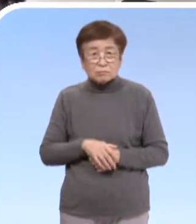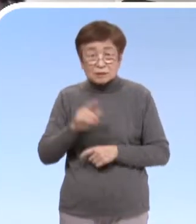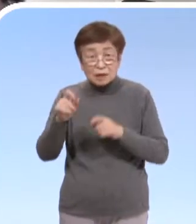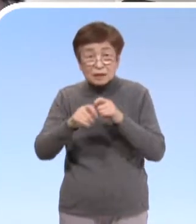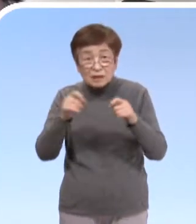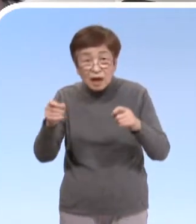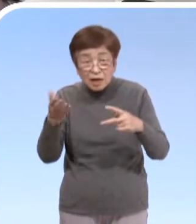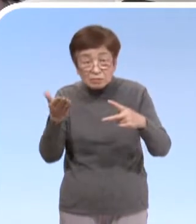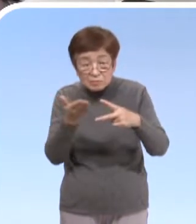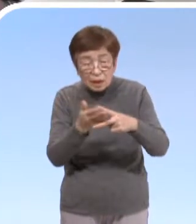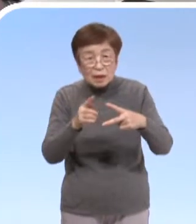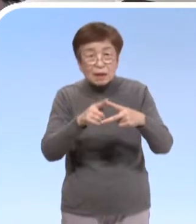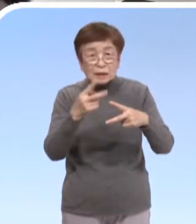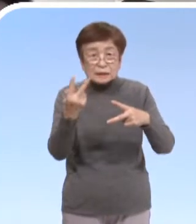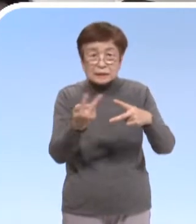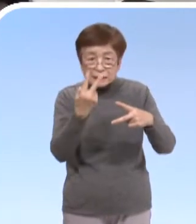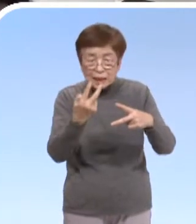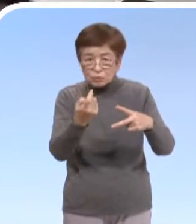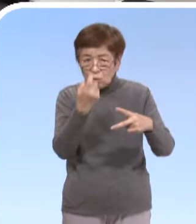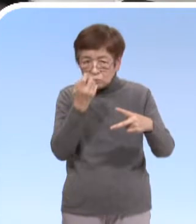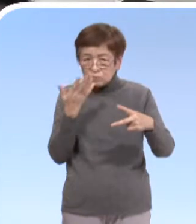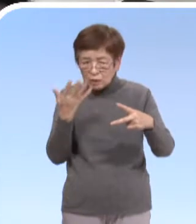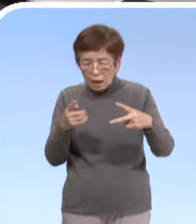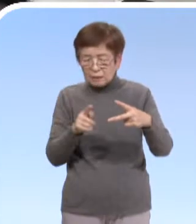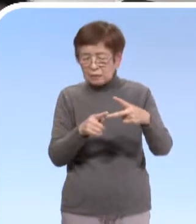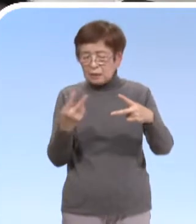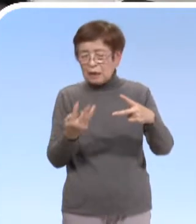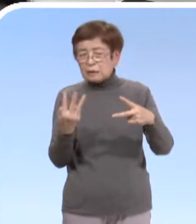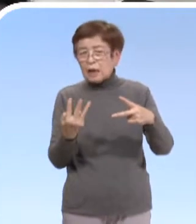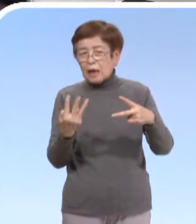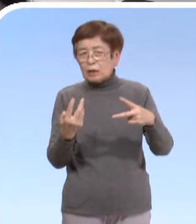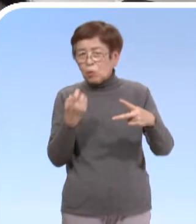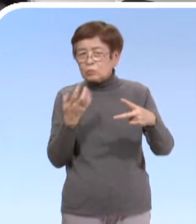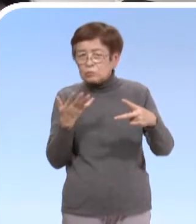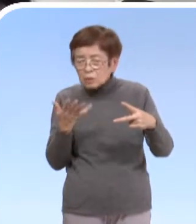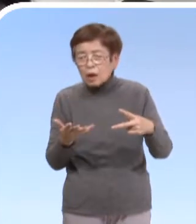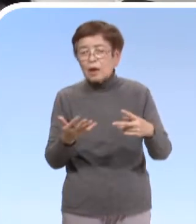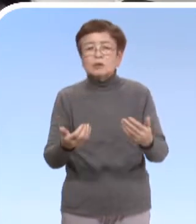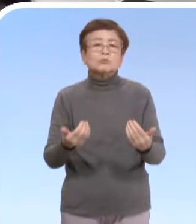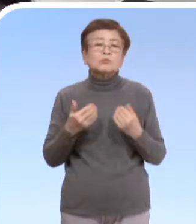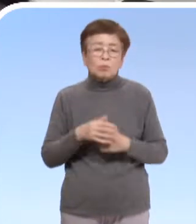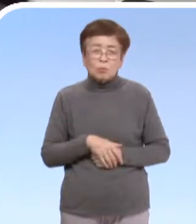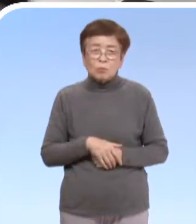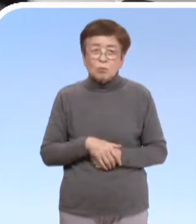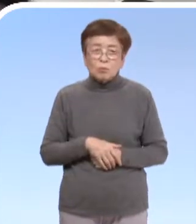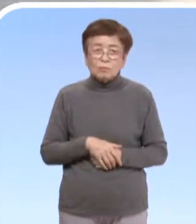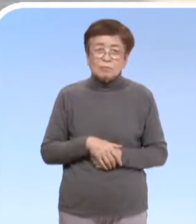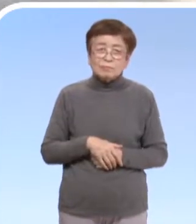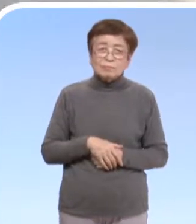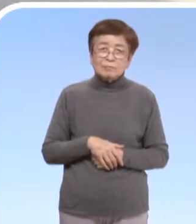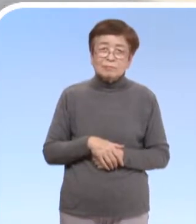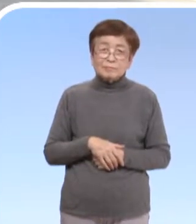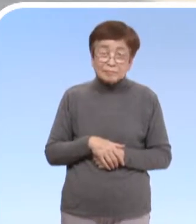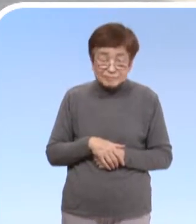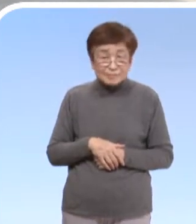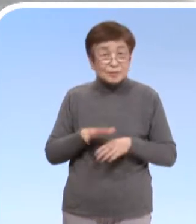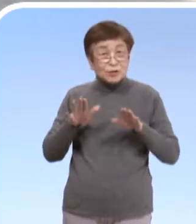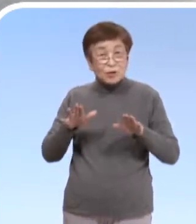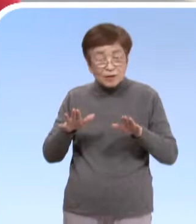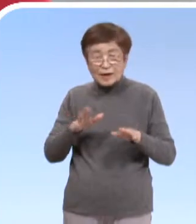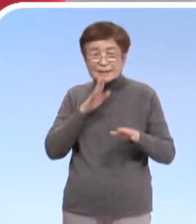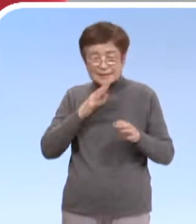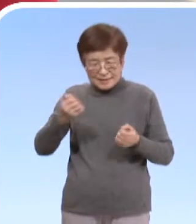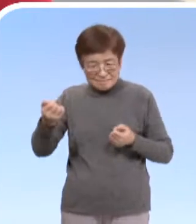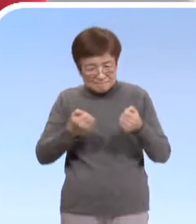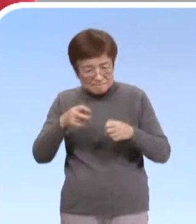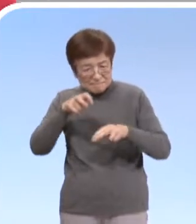検査の結果によって2時間もしくは3時間の講習を受講します。光圀さん、実